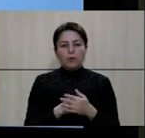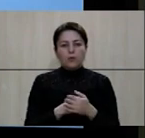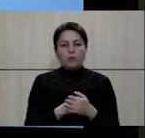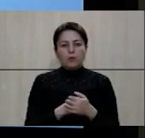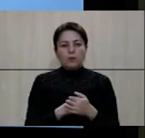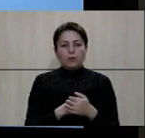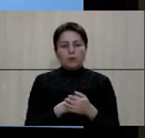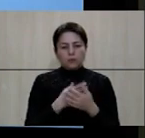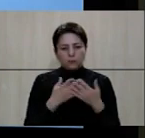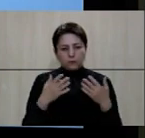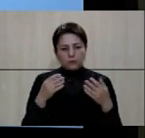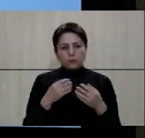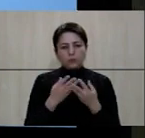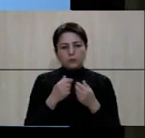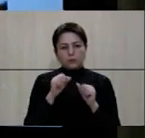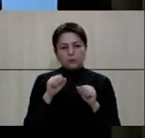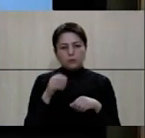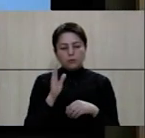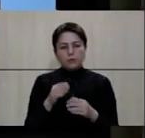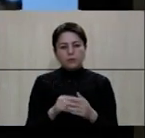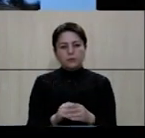yordamida amalga oshiriladi.